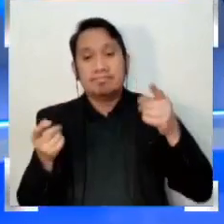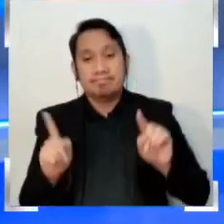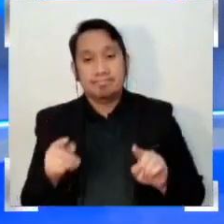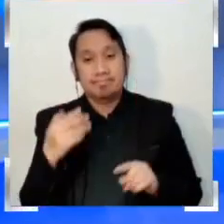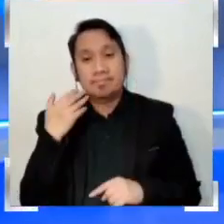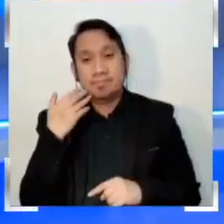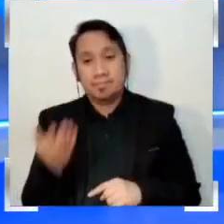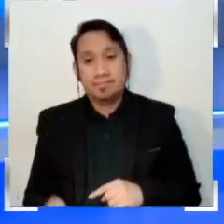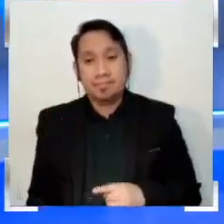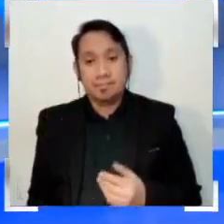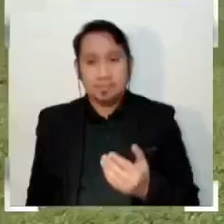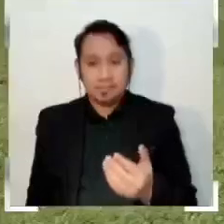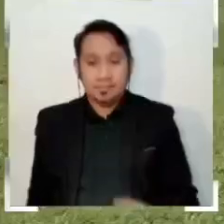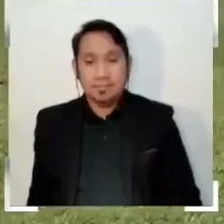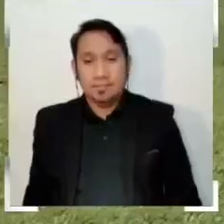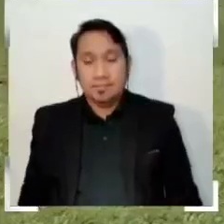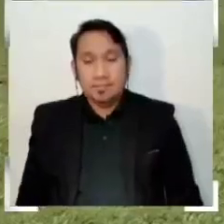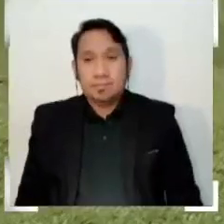si Jonathan Andal.